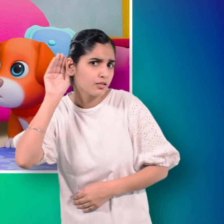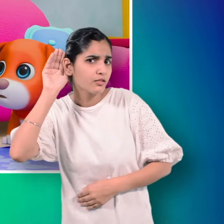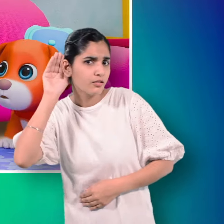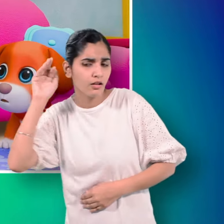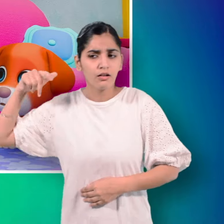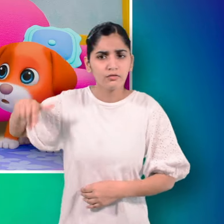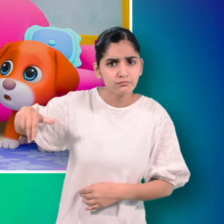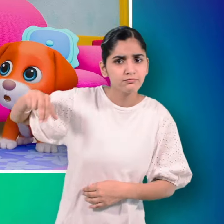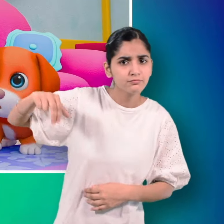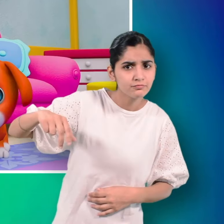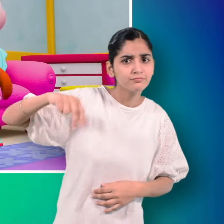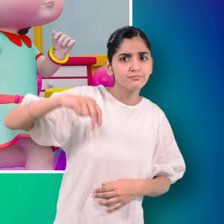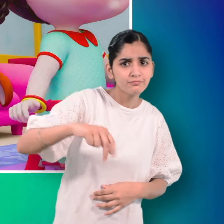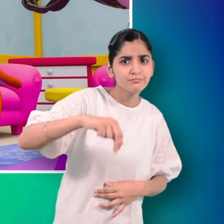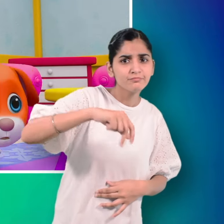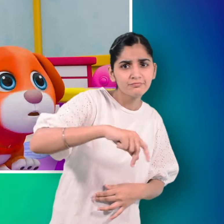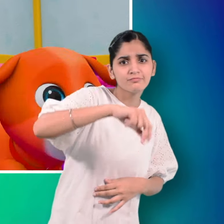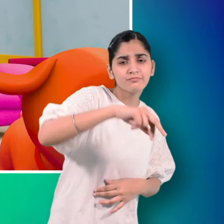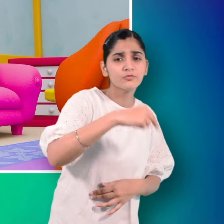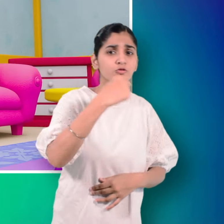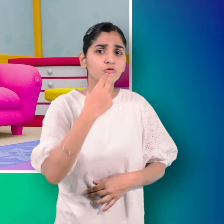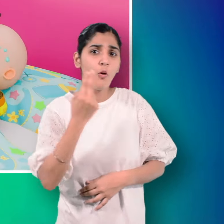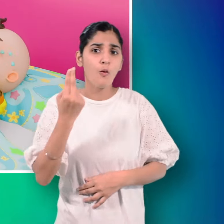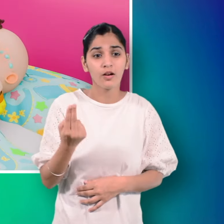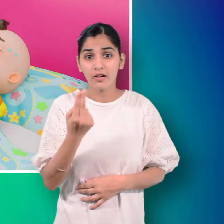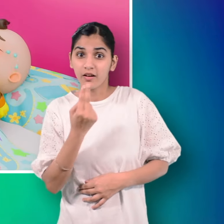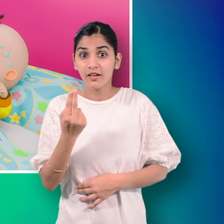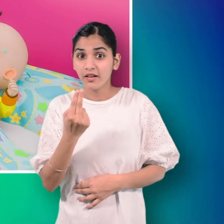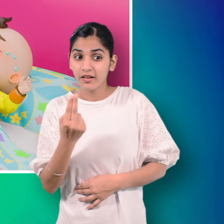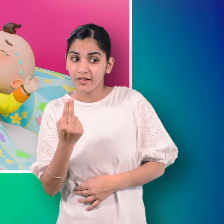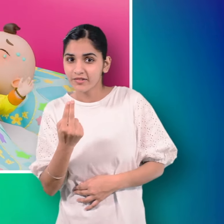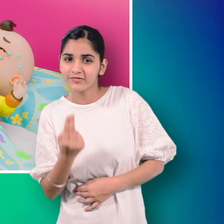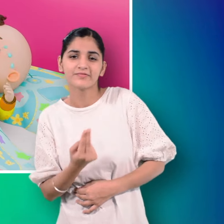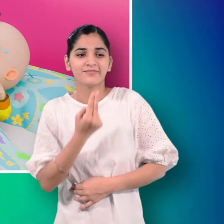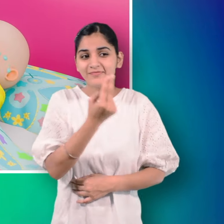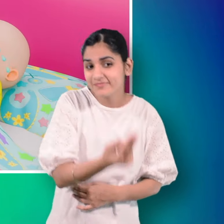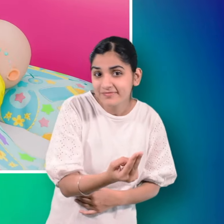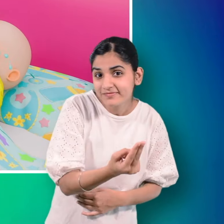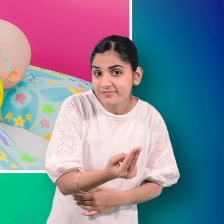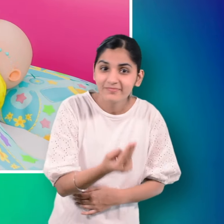रोना सुन के दीदी आई साथ में वो